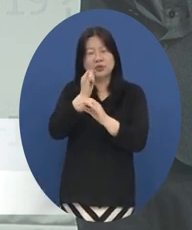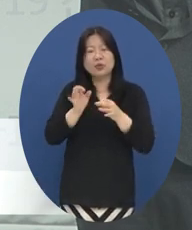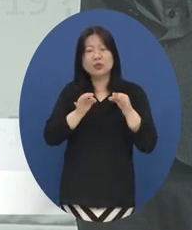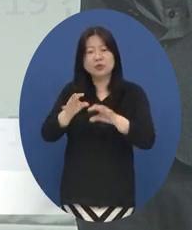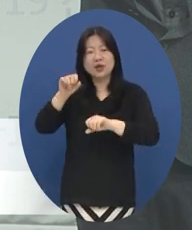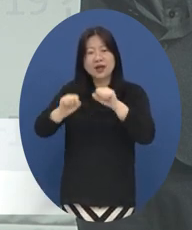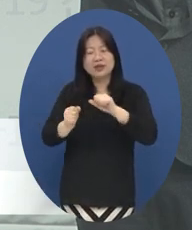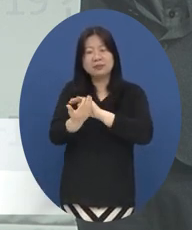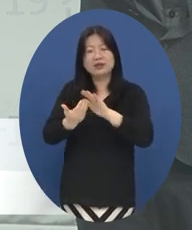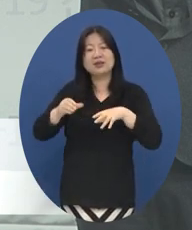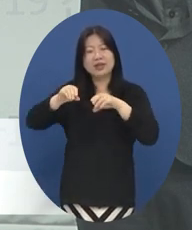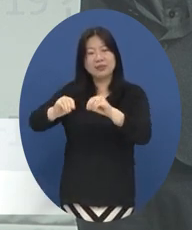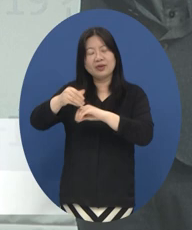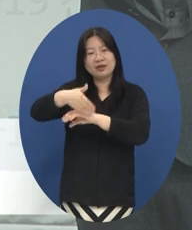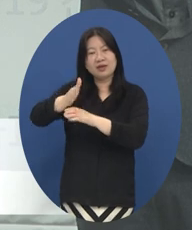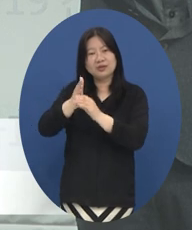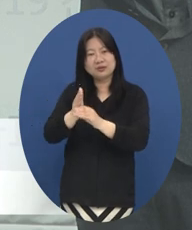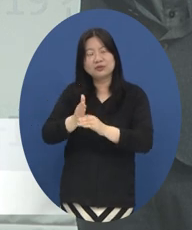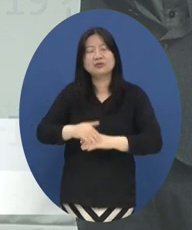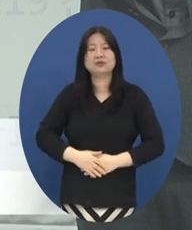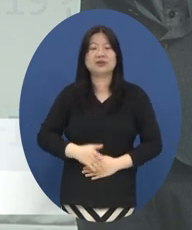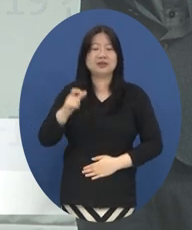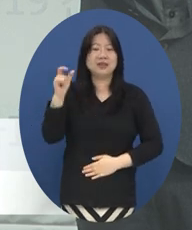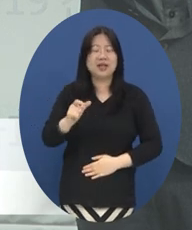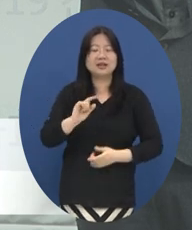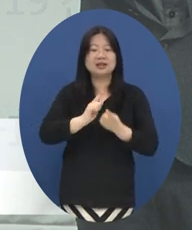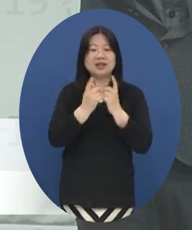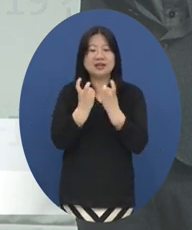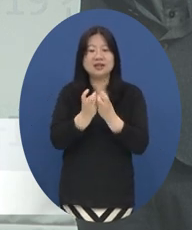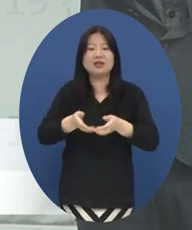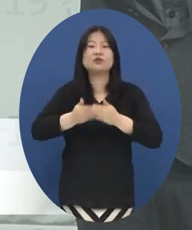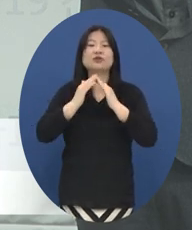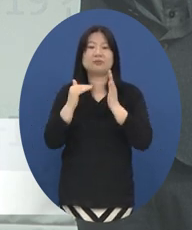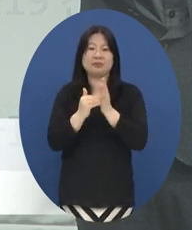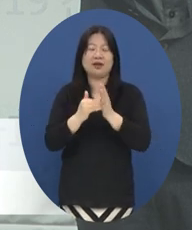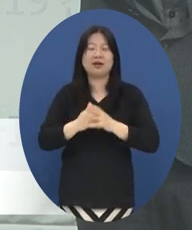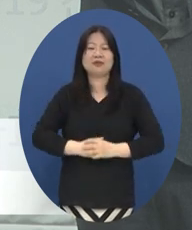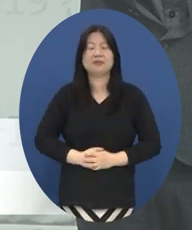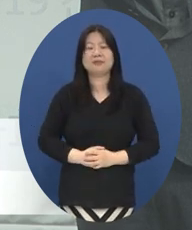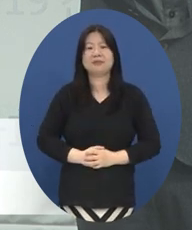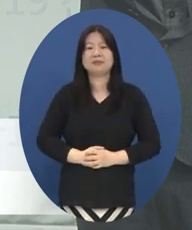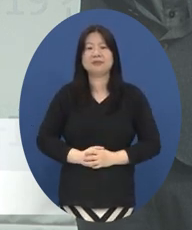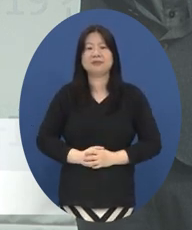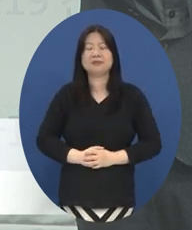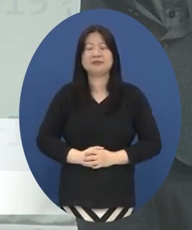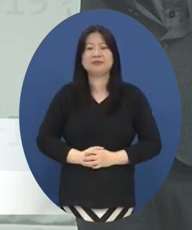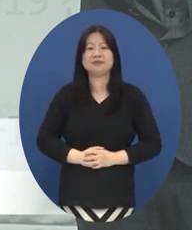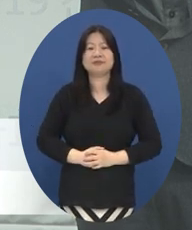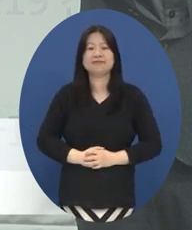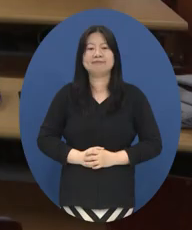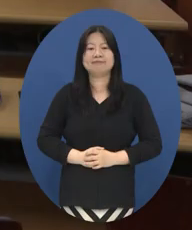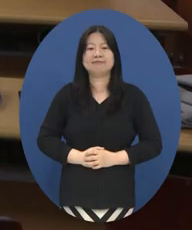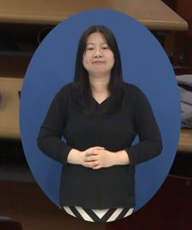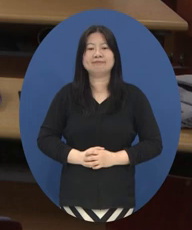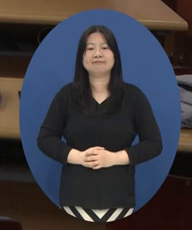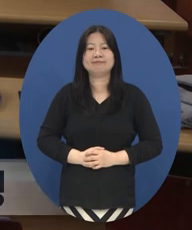차단할 계획을 세우는 등 강력한 대책을 수립해 씁니다 자세한 보도 내용 함께 보시죠